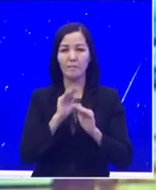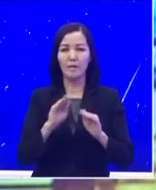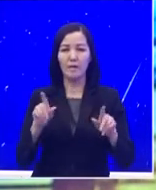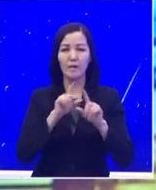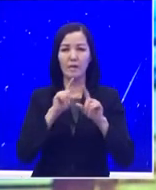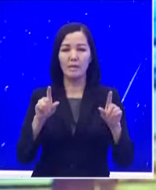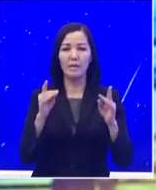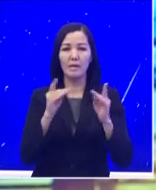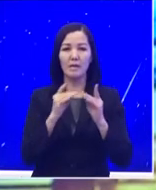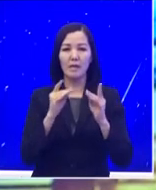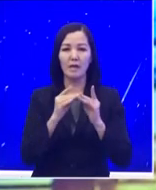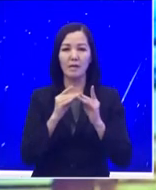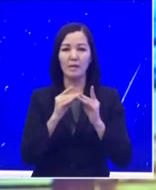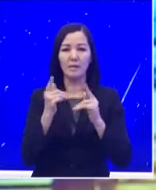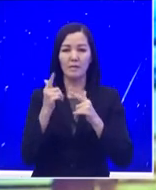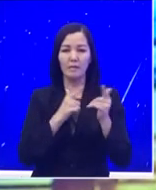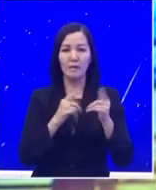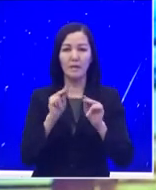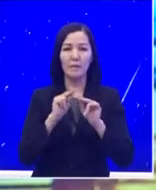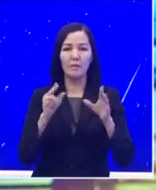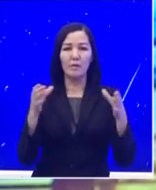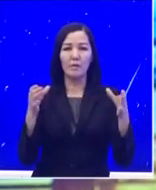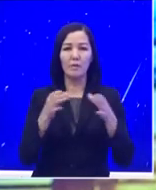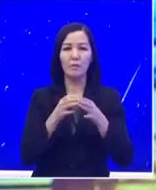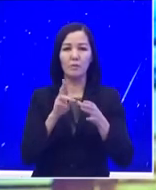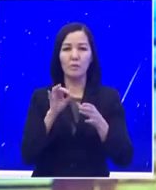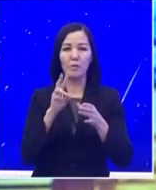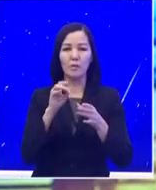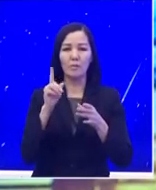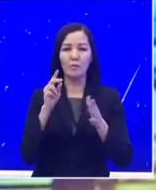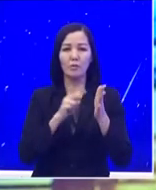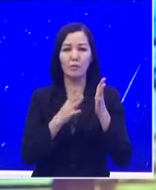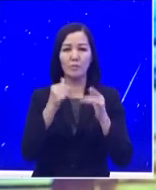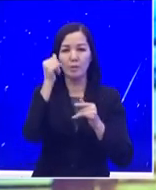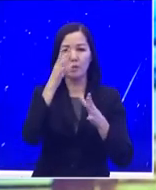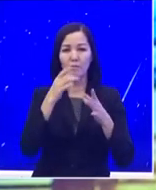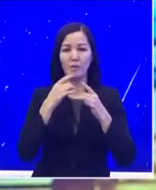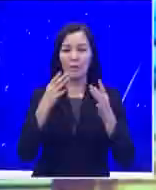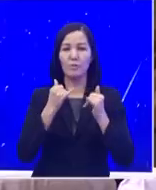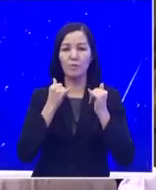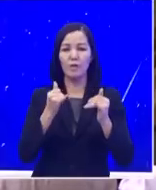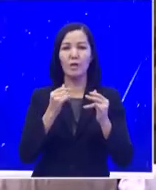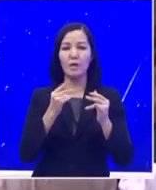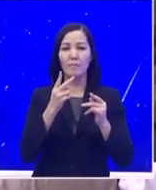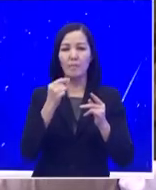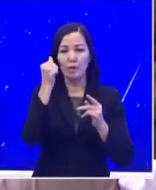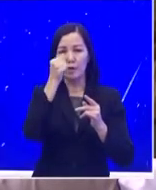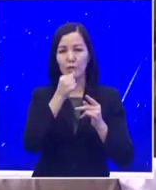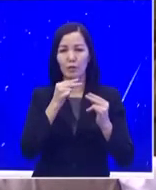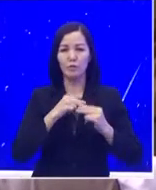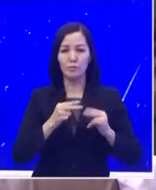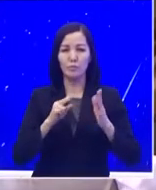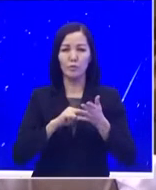арналған мектеп-интернатын атауға болады. Педагогикалық ұжым Абай Құнанбаевтың 175 жылдық мерейтойына арнап, жылдық жұмыс жоспарын